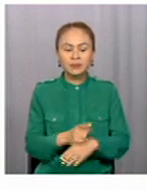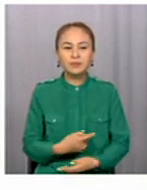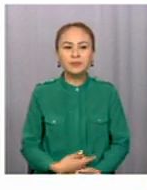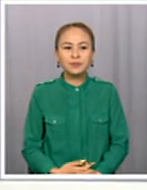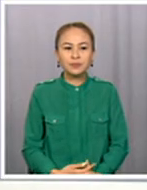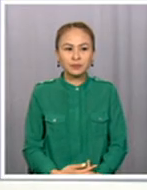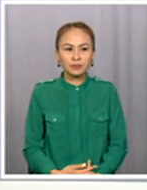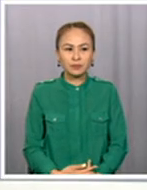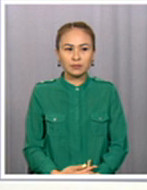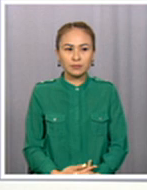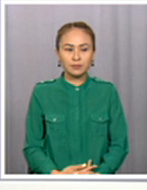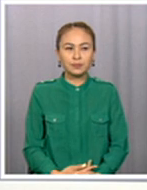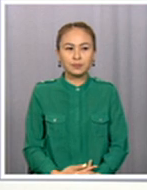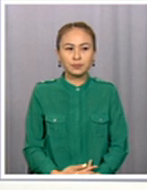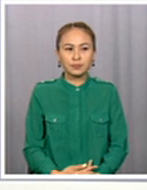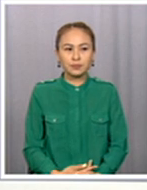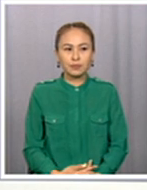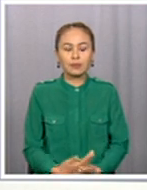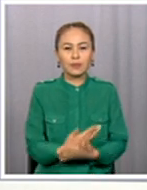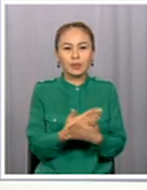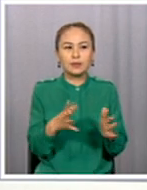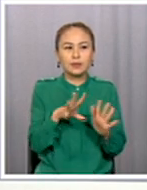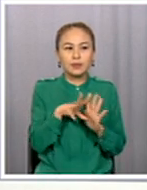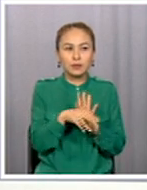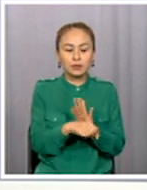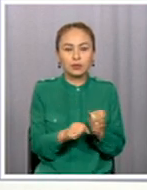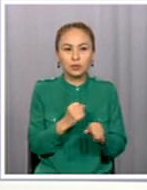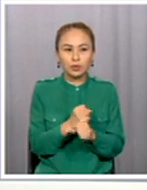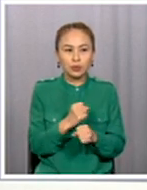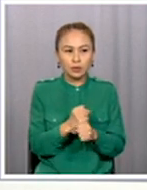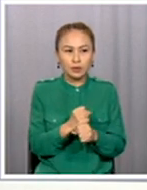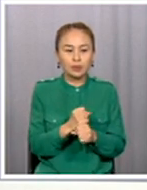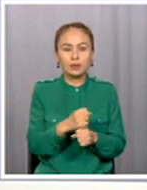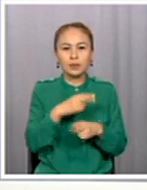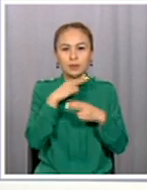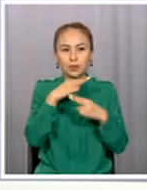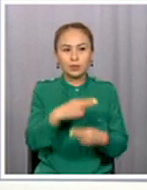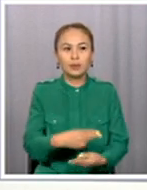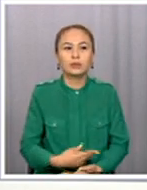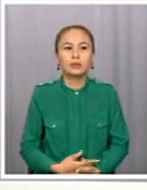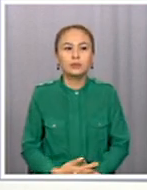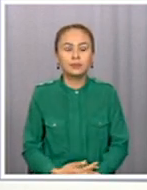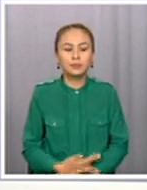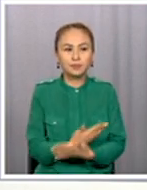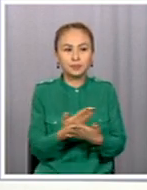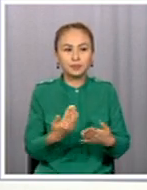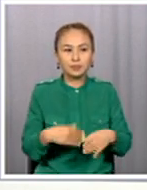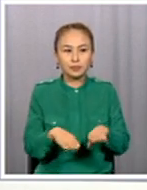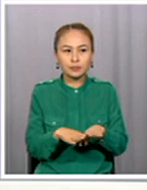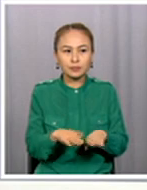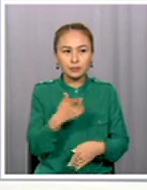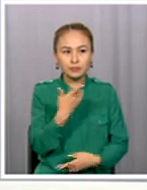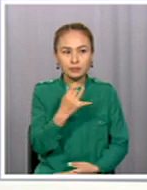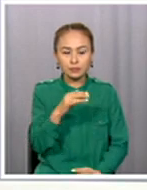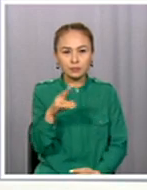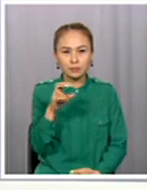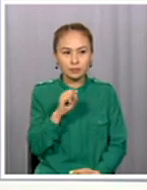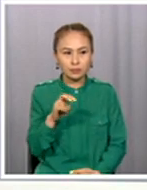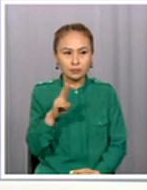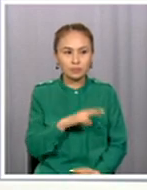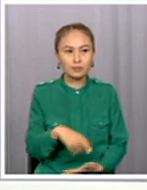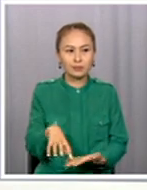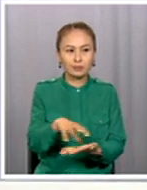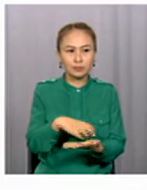жатады. Енді енгізу құрылғыларына назар аударайық. Ол бізде геймпад,